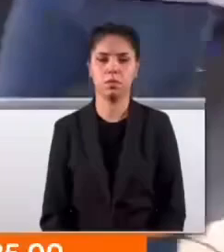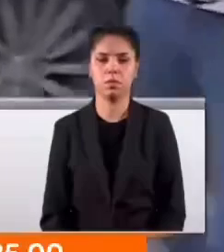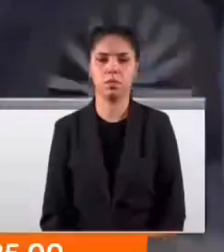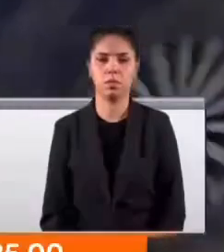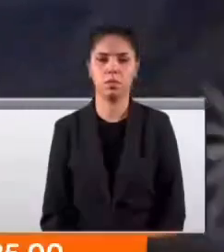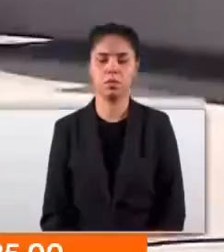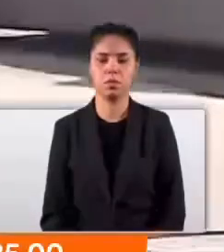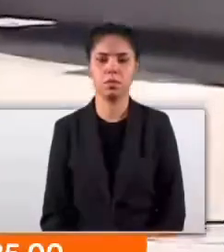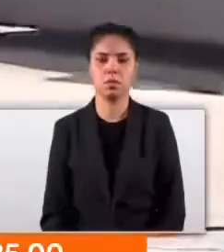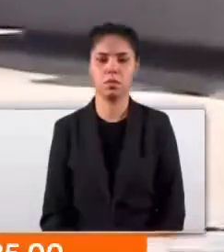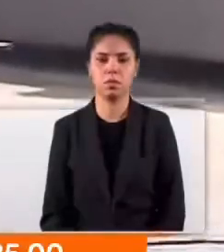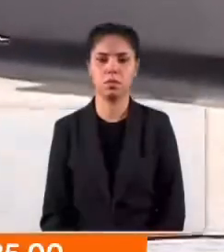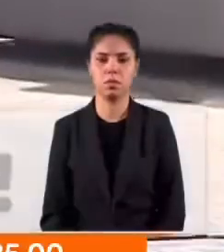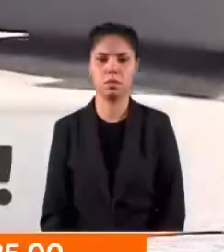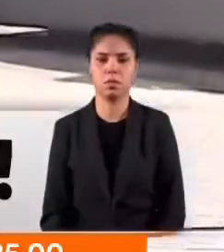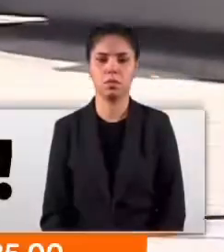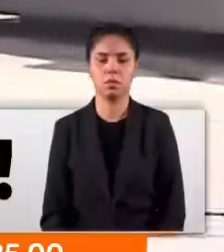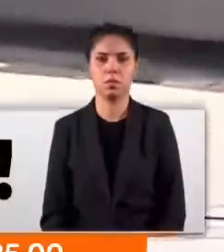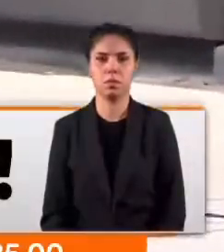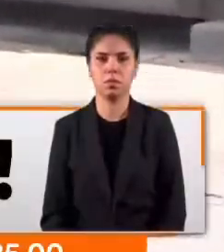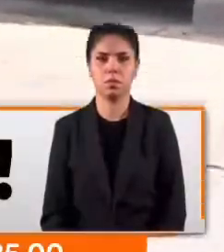var.